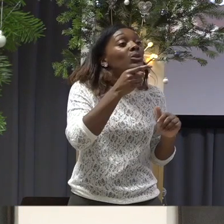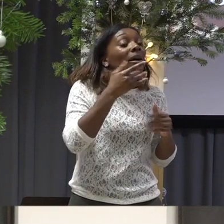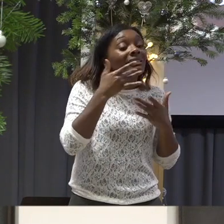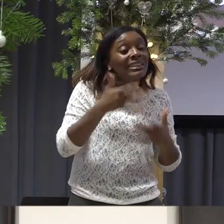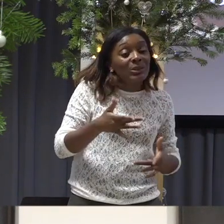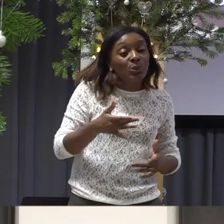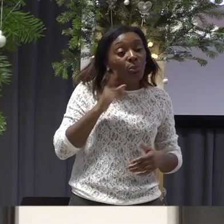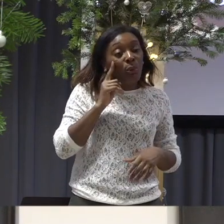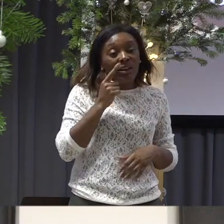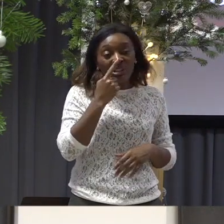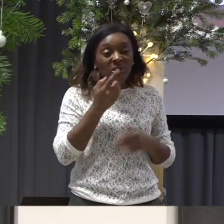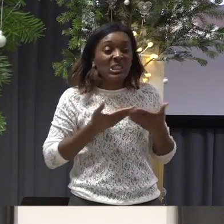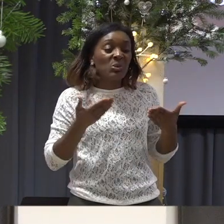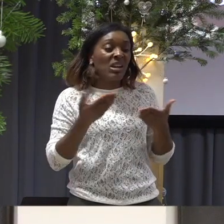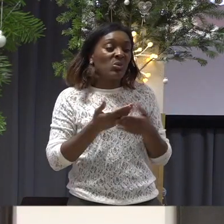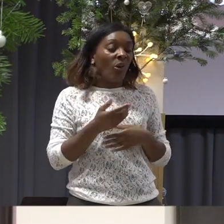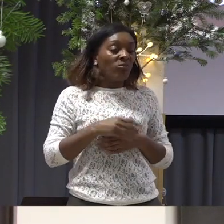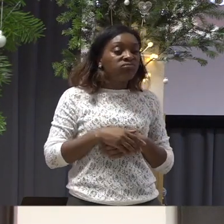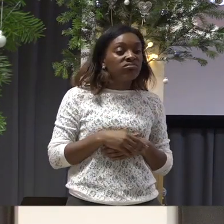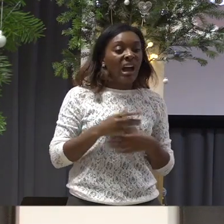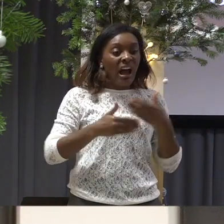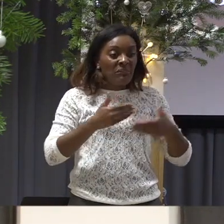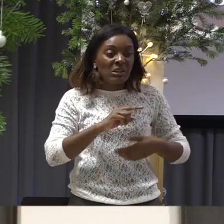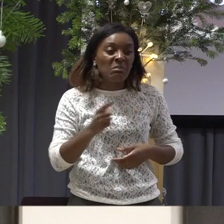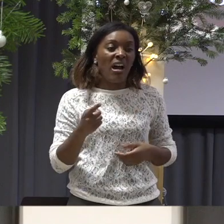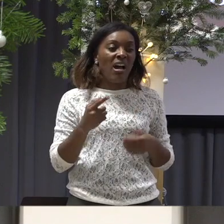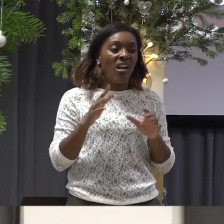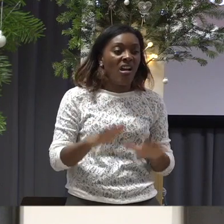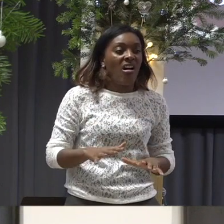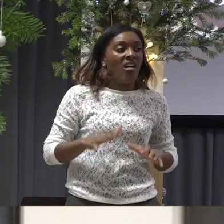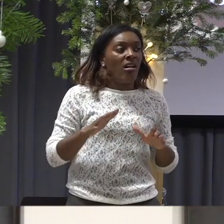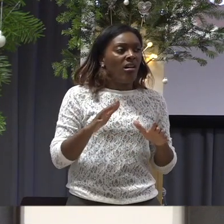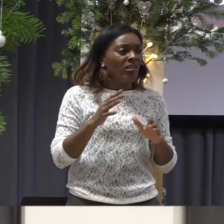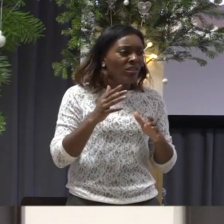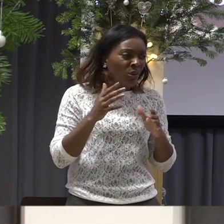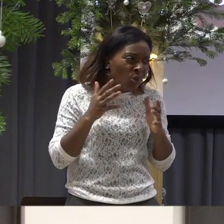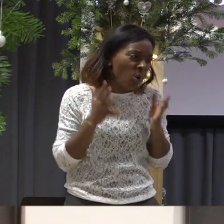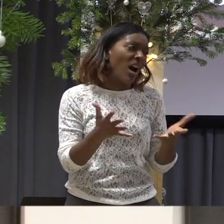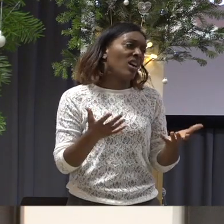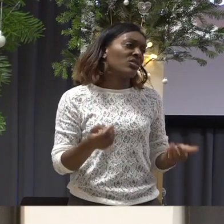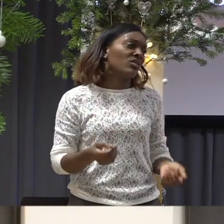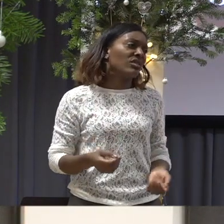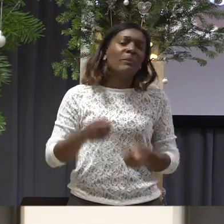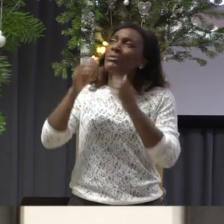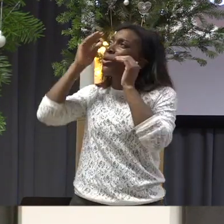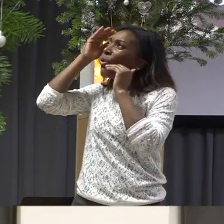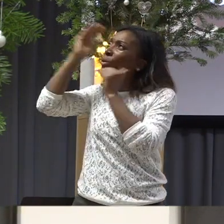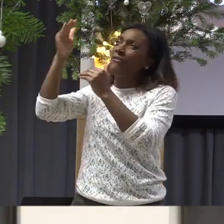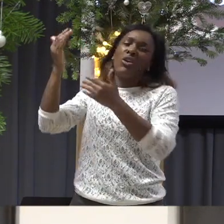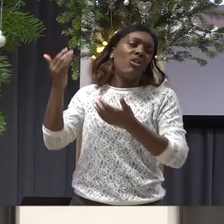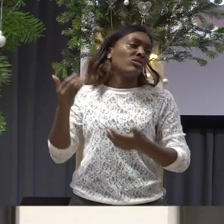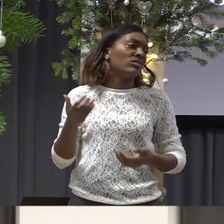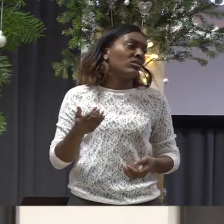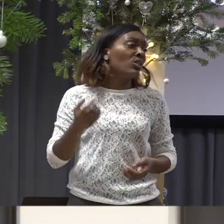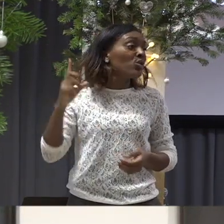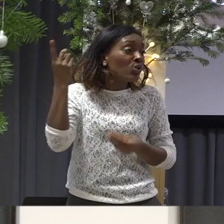Dieu. Ne te décourage pas, reste confiant, aie confiance. La reconnaissance pour la force que